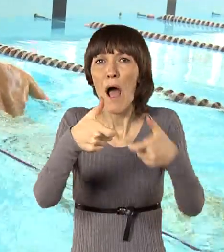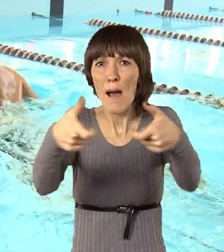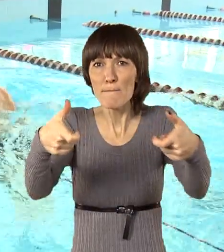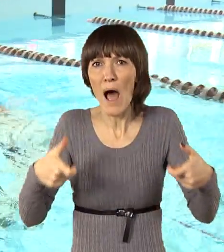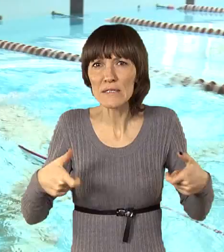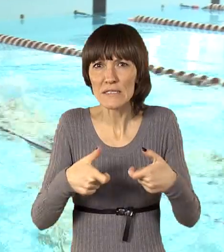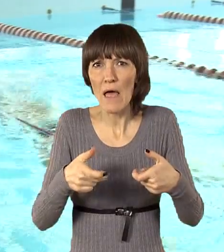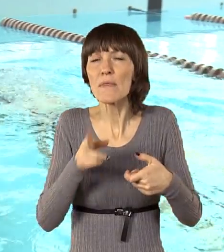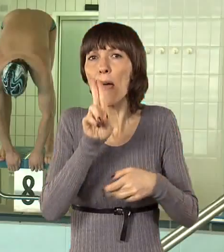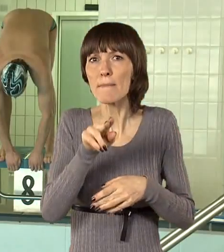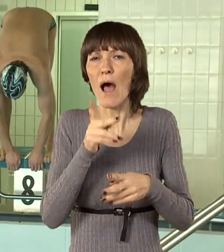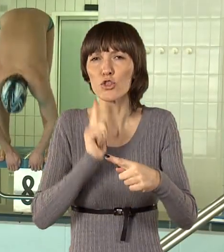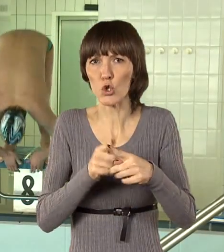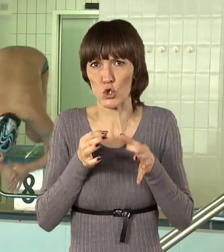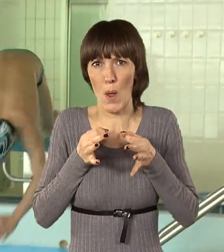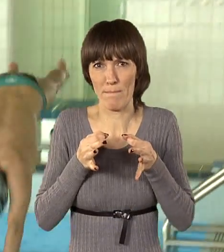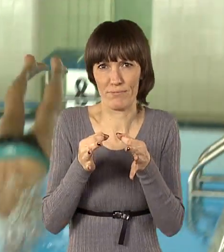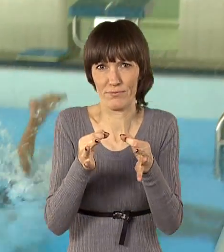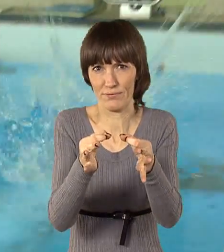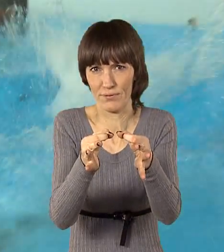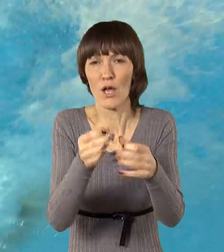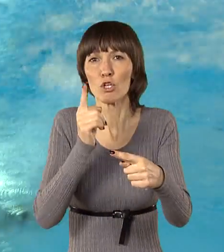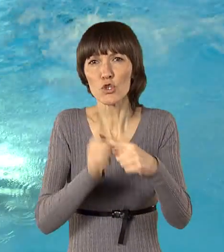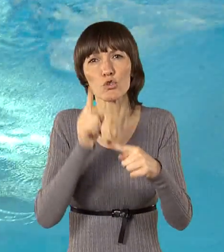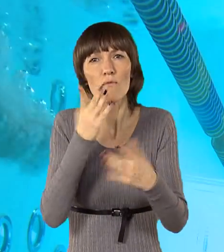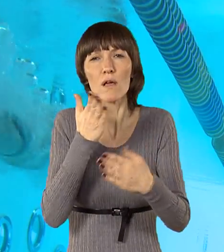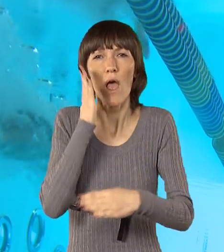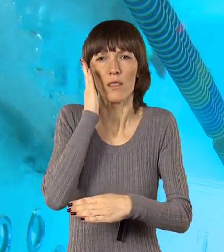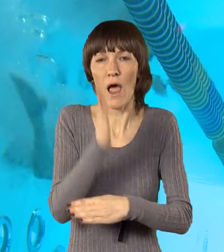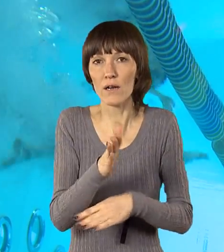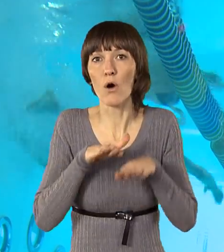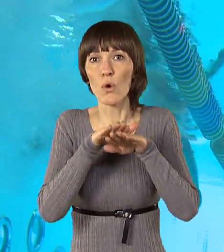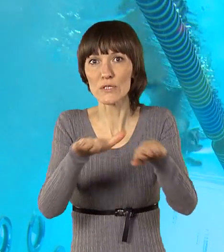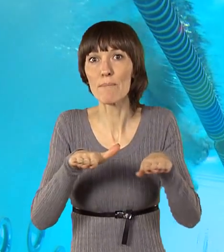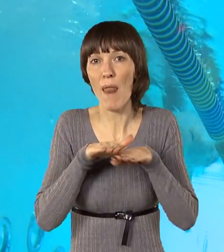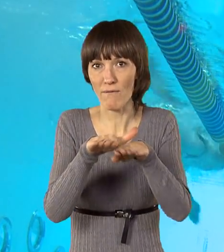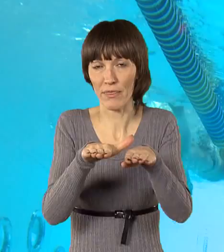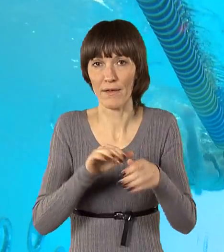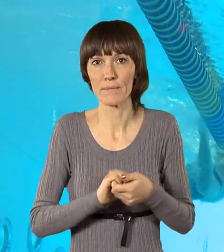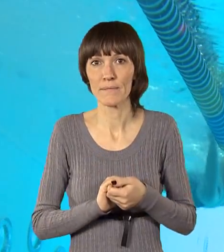omejen s progami, tako da je proga tista, ki ti nekako omeji gibanje.